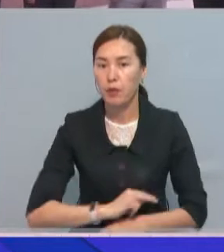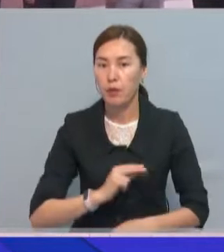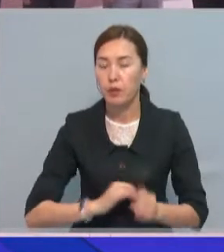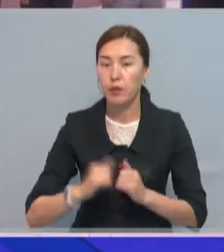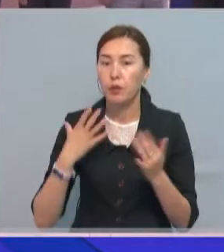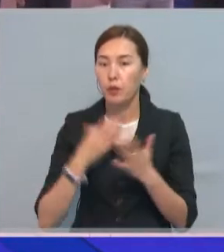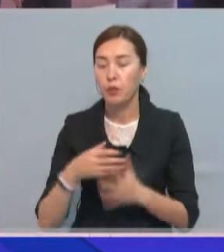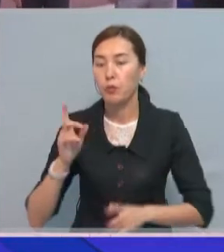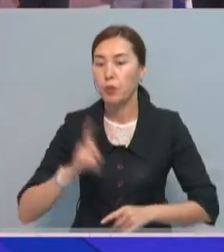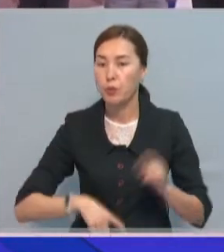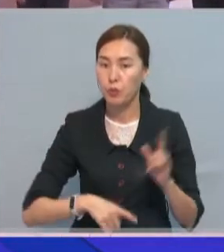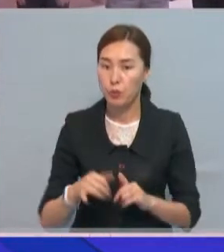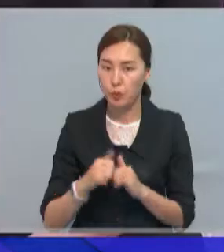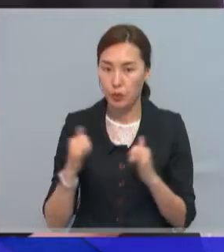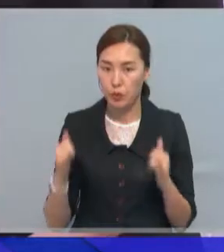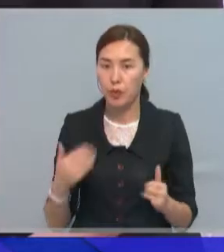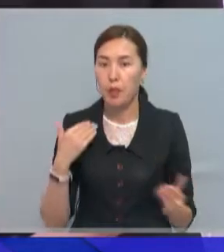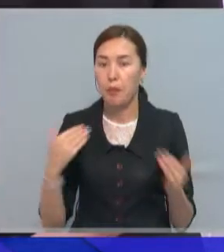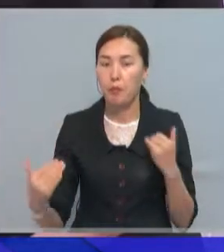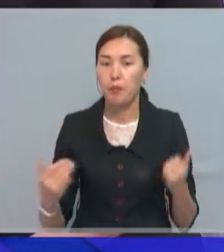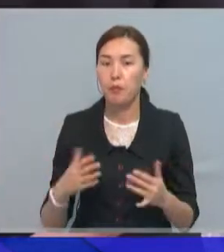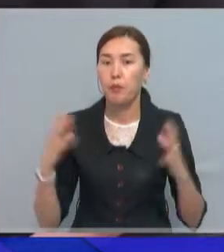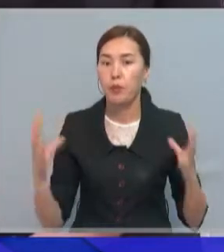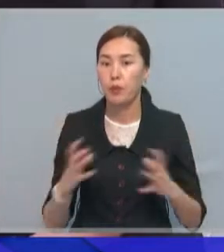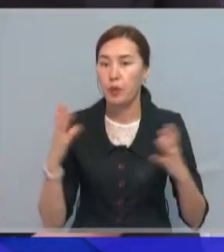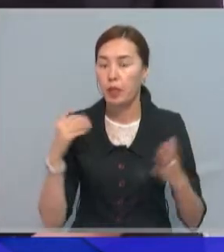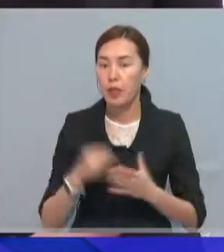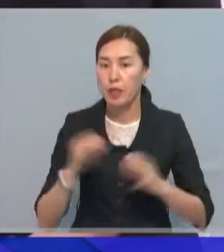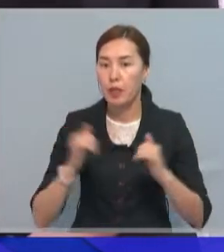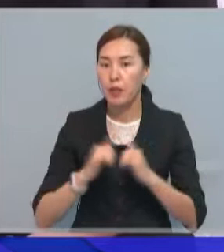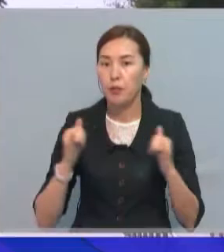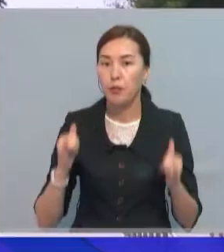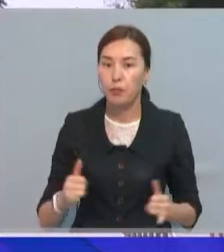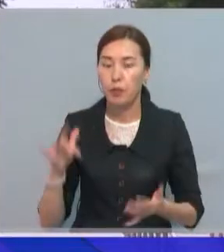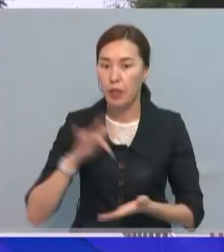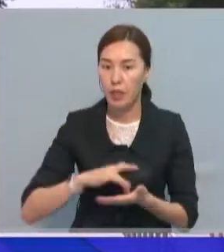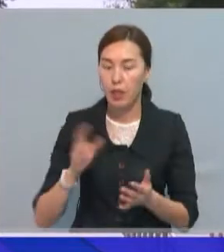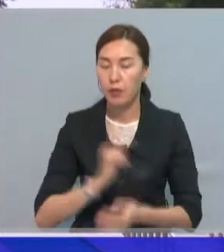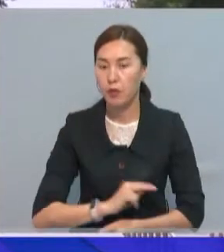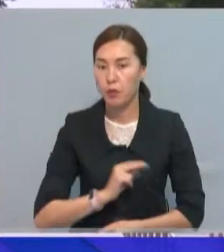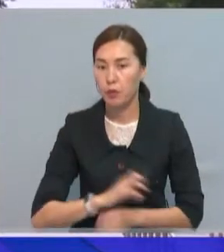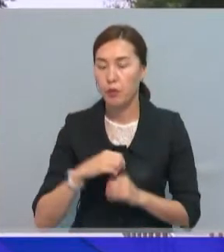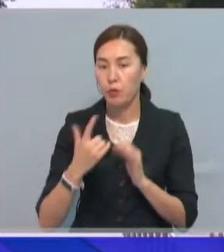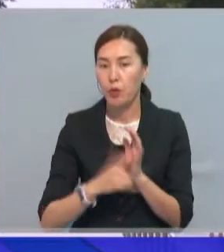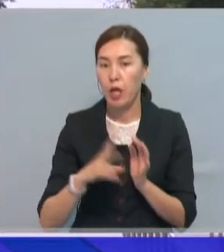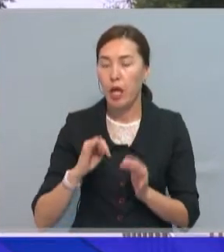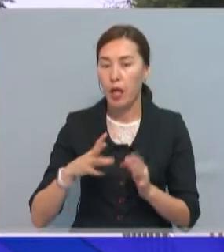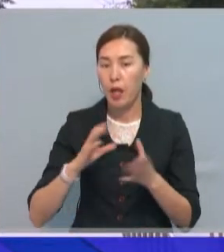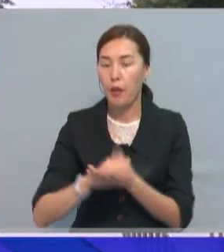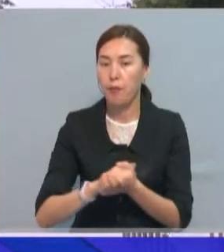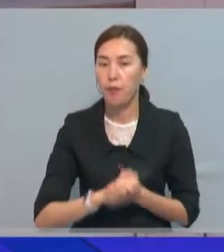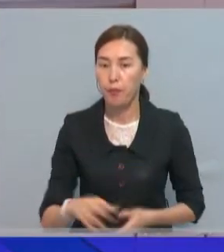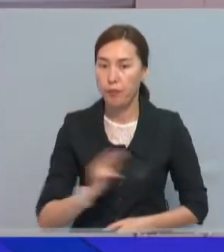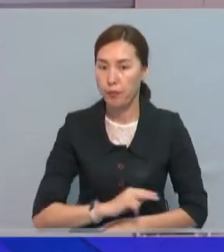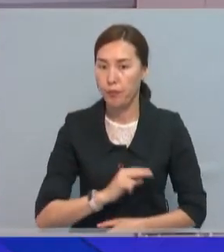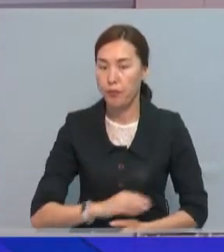арқылы өзара бауырластығымызды нығайтуға, бір-бірімізге деген жанашырлық қасиетті жандандыруға, қалада әрекет ететін 17 этномәдени бірлестік